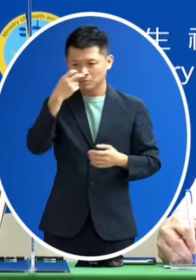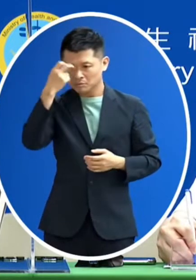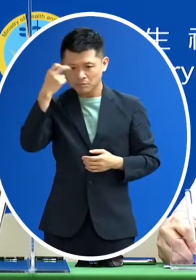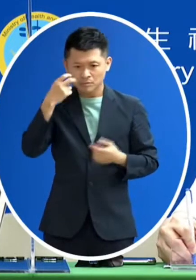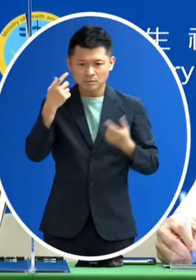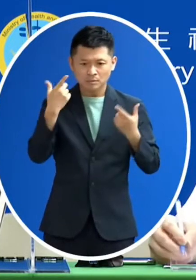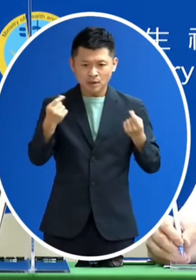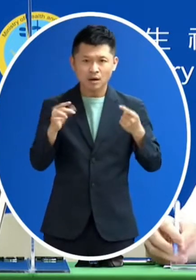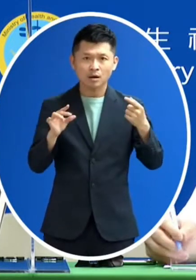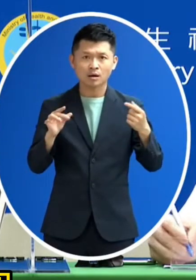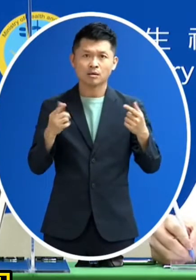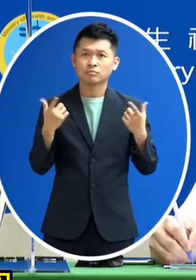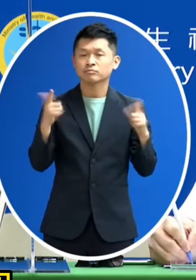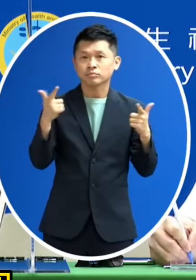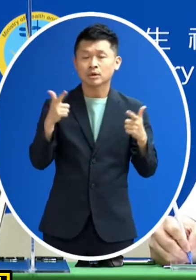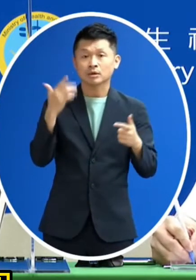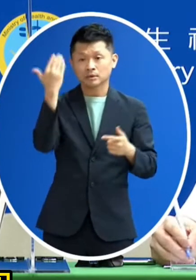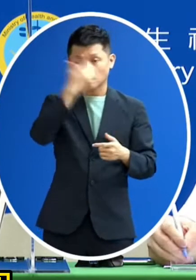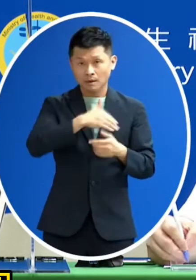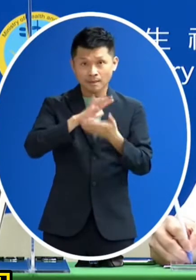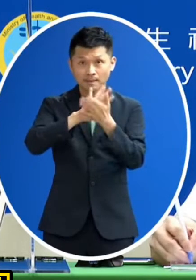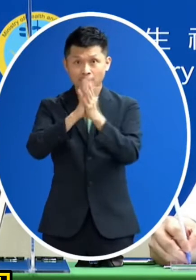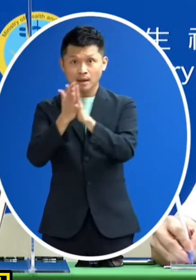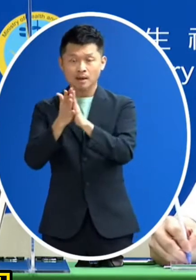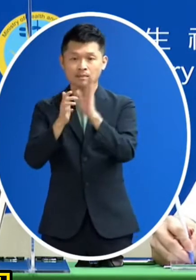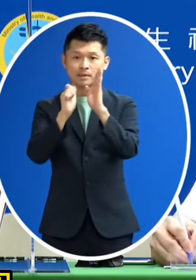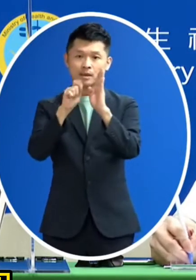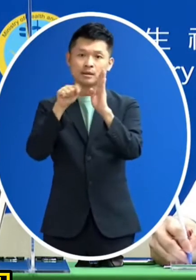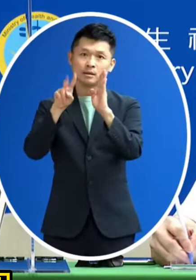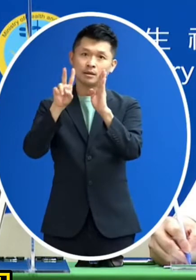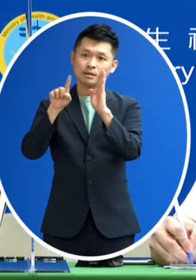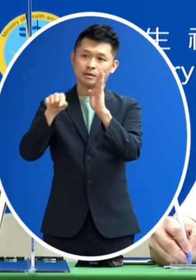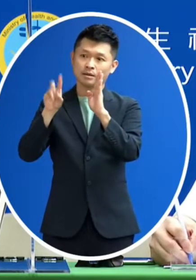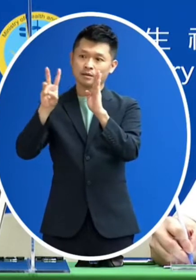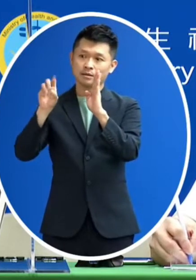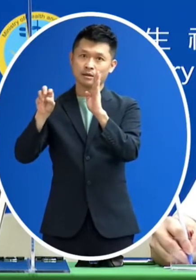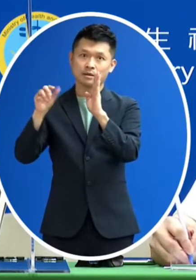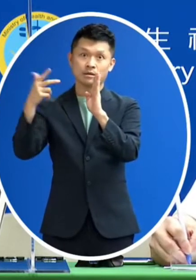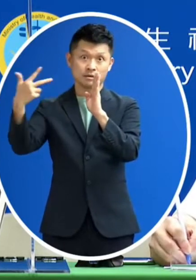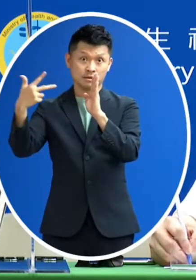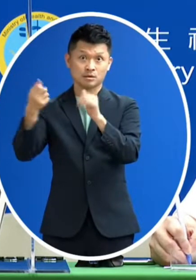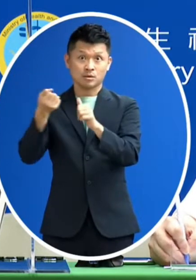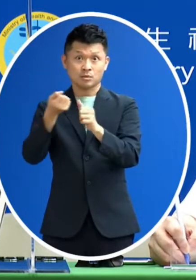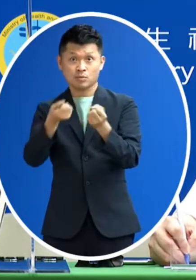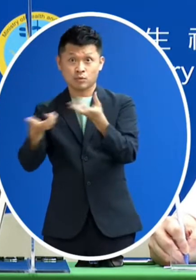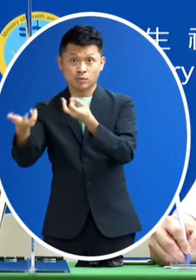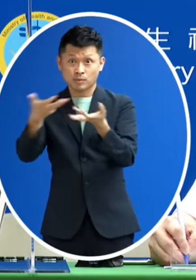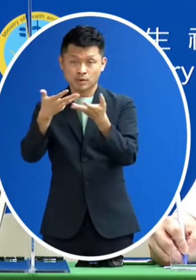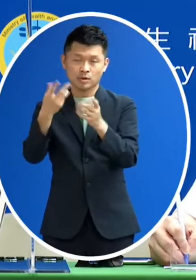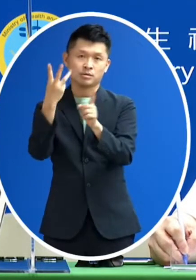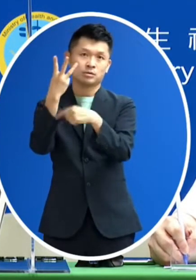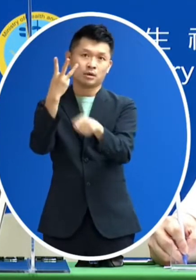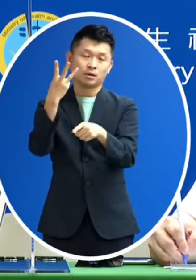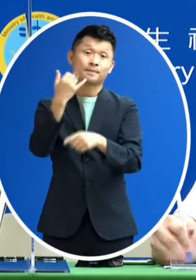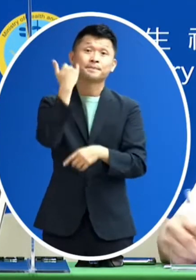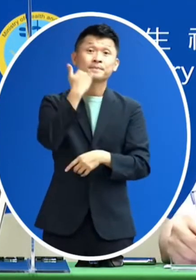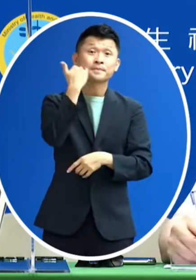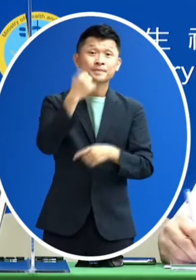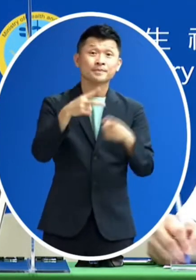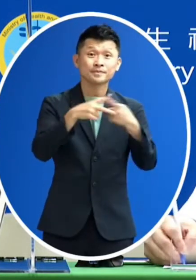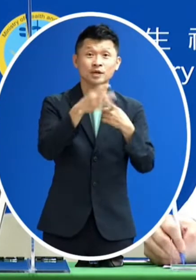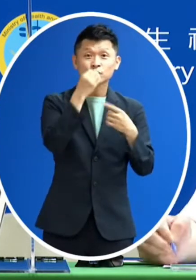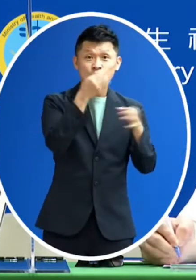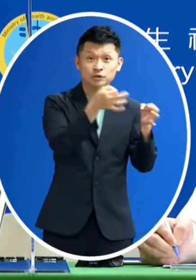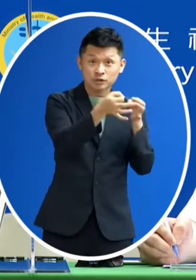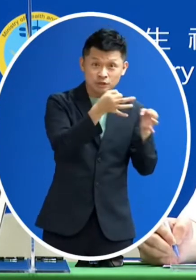但是带有这个特征突变的可以分为2.3.7的这个群聚实际上主要就是这三个基隆小吃店的